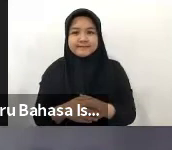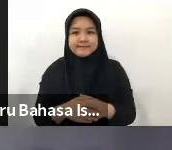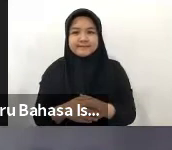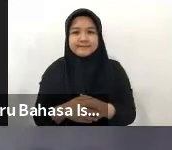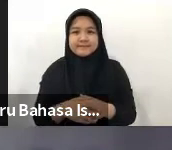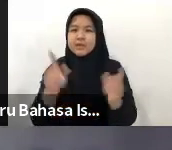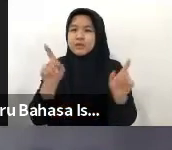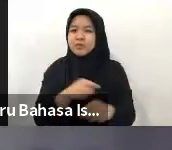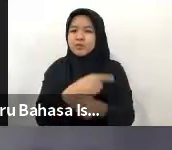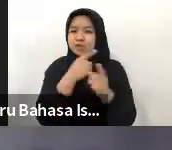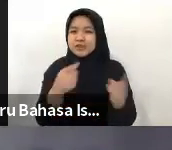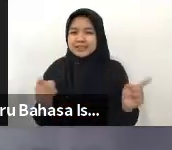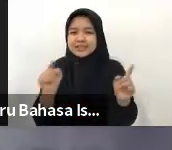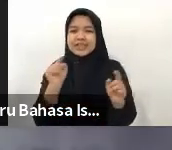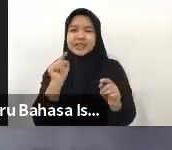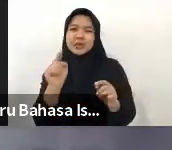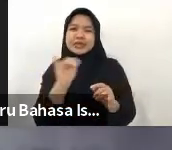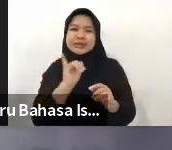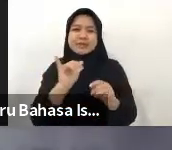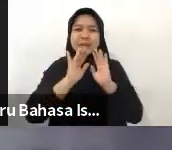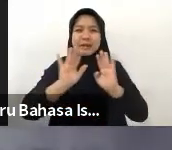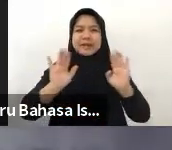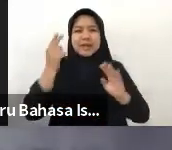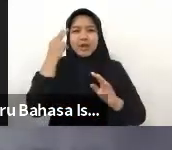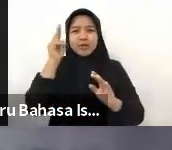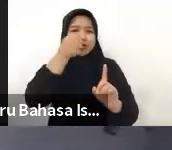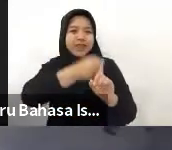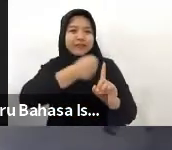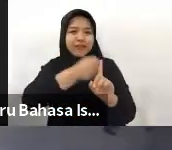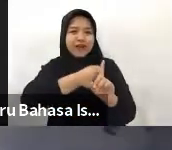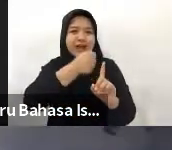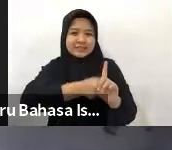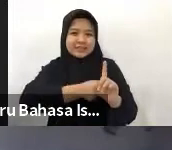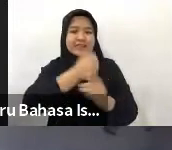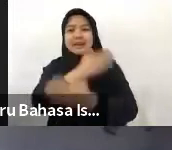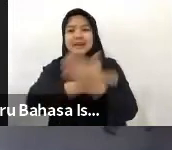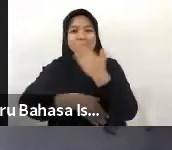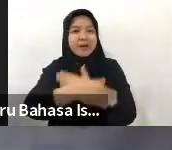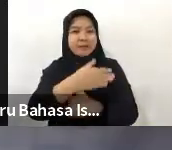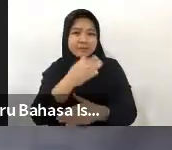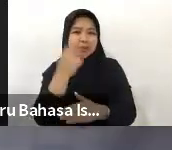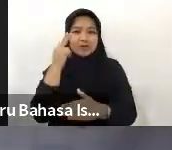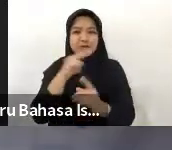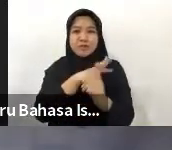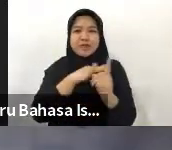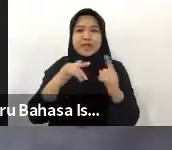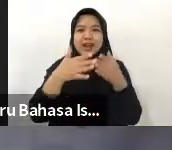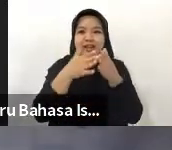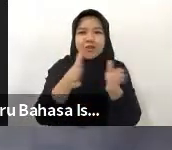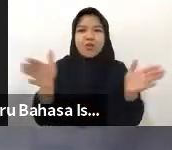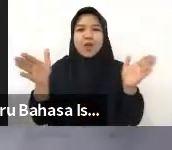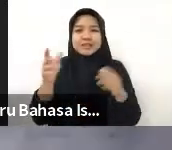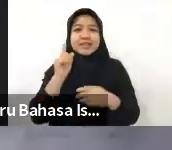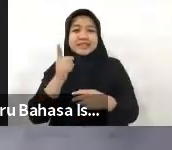Musik salah satu media untuk melakukan advokasi difabel kepada masyarakat luas,